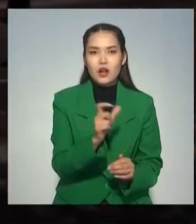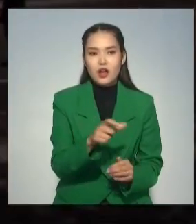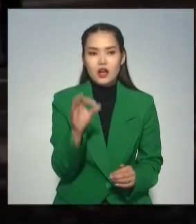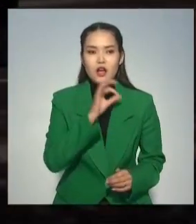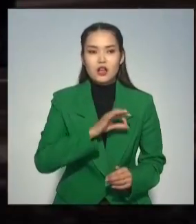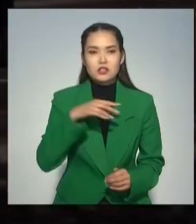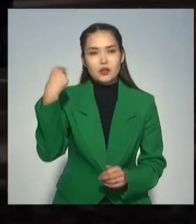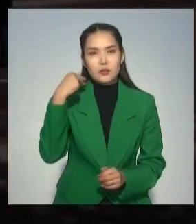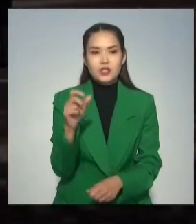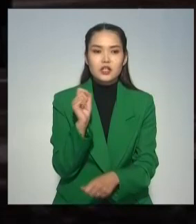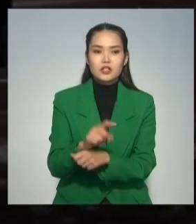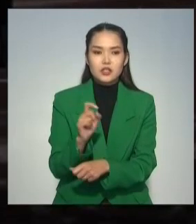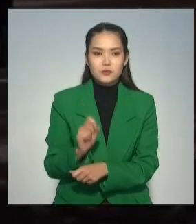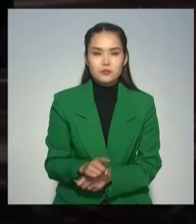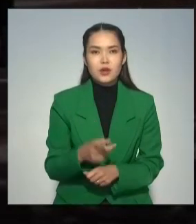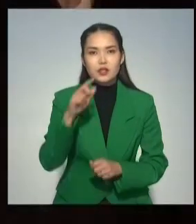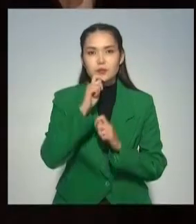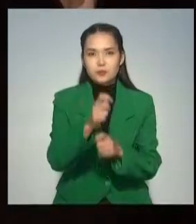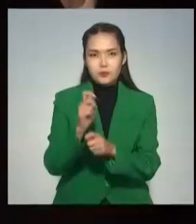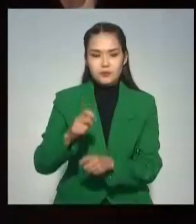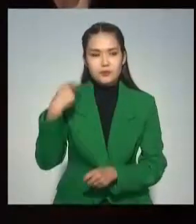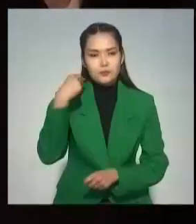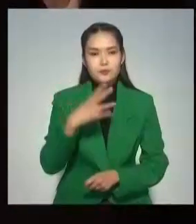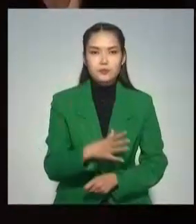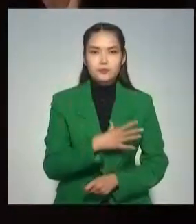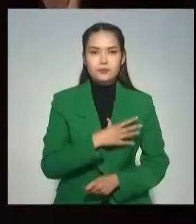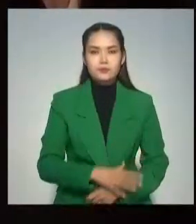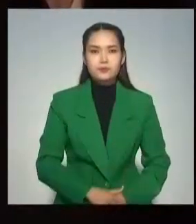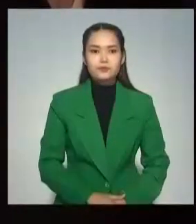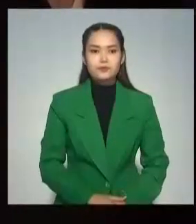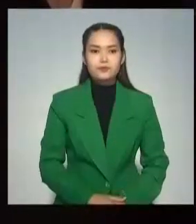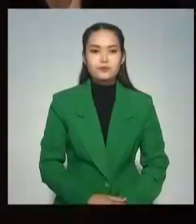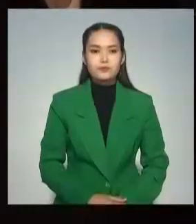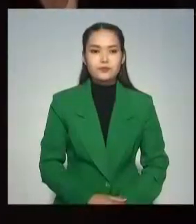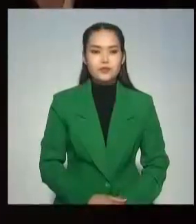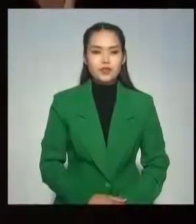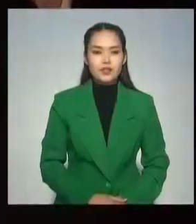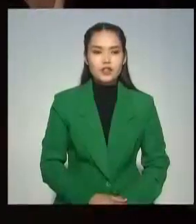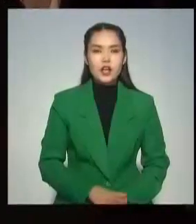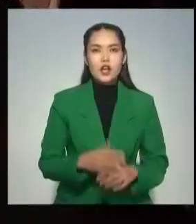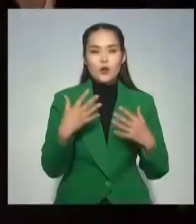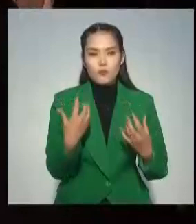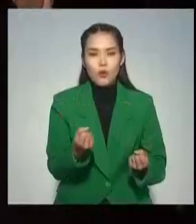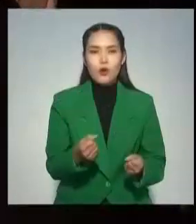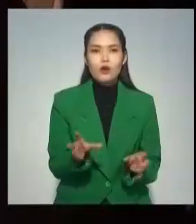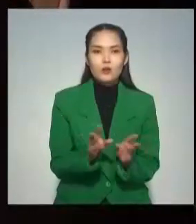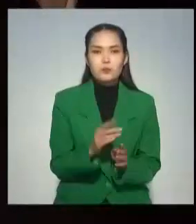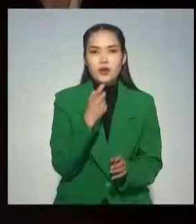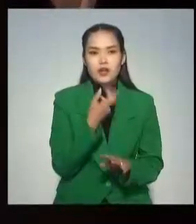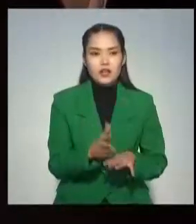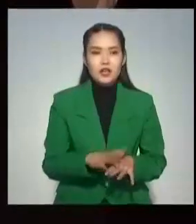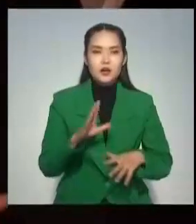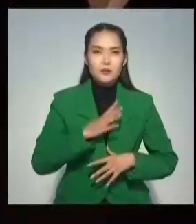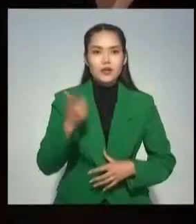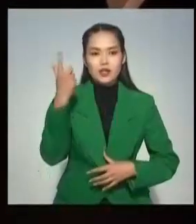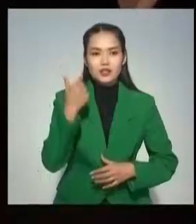президент тапсырмасына сәйкес мемлекеттік марапатқа ие болады. К сожалению, это трагедия, которая моральды тұрғыда сіздерге оңай болмаған білемін. Атқарған